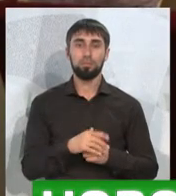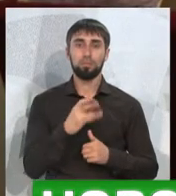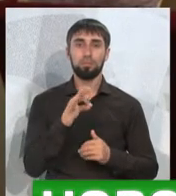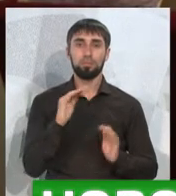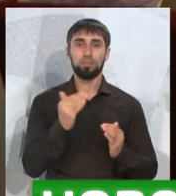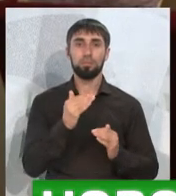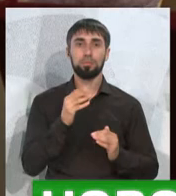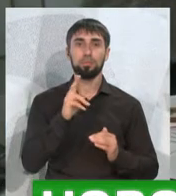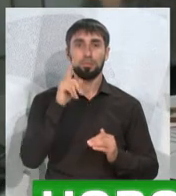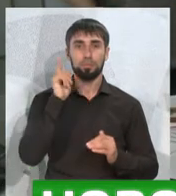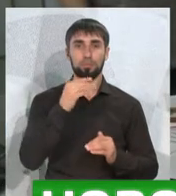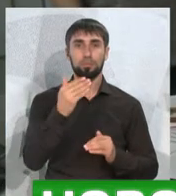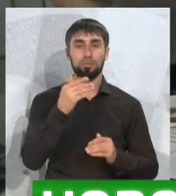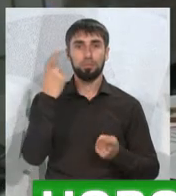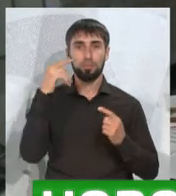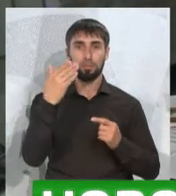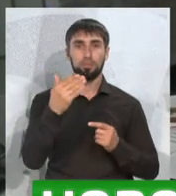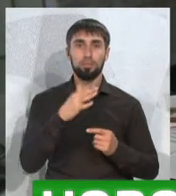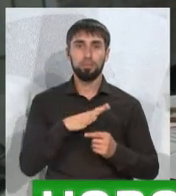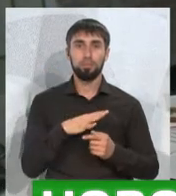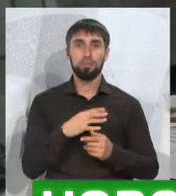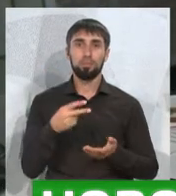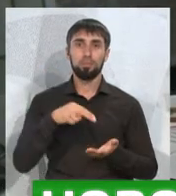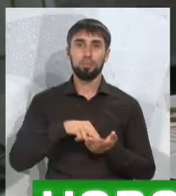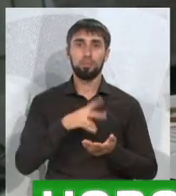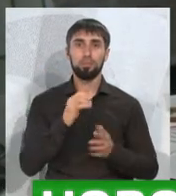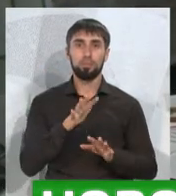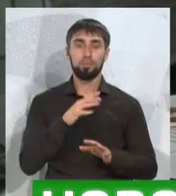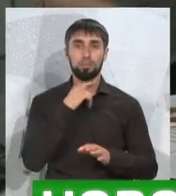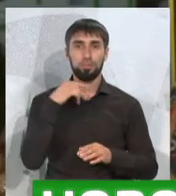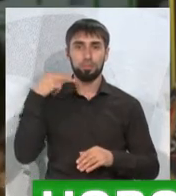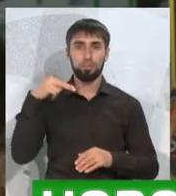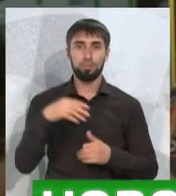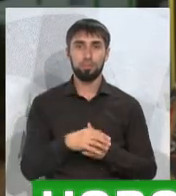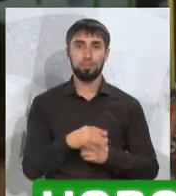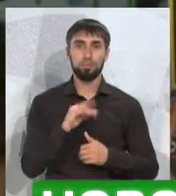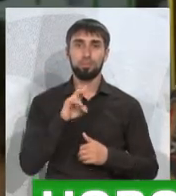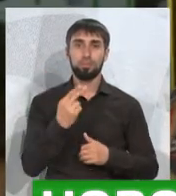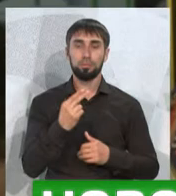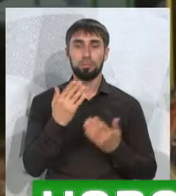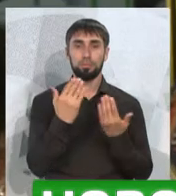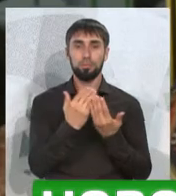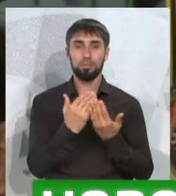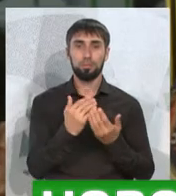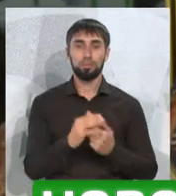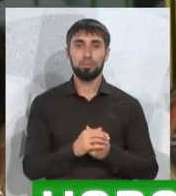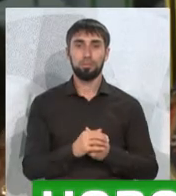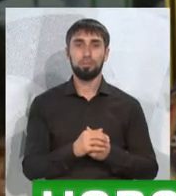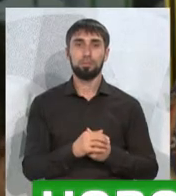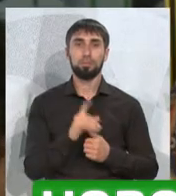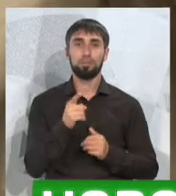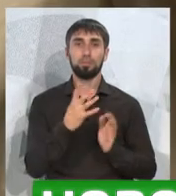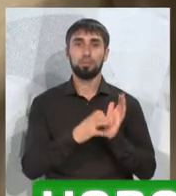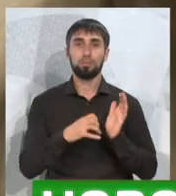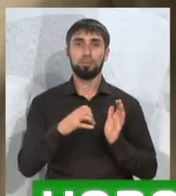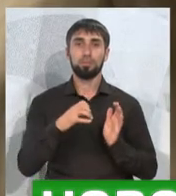знает, какую роль автор этих произведений сыграл в становлении не только ингушской литературы, но и национального театра. В 1959 году